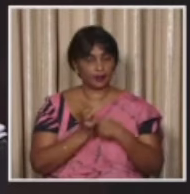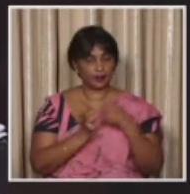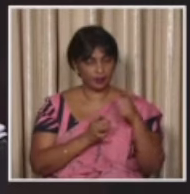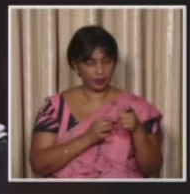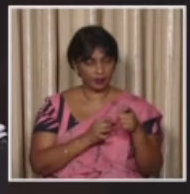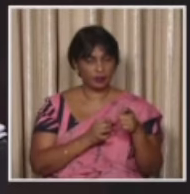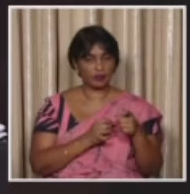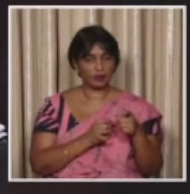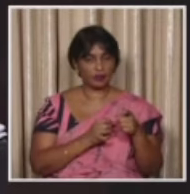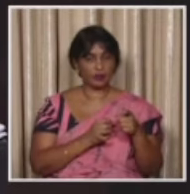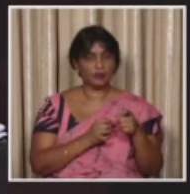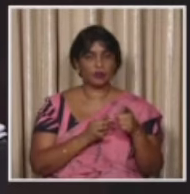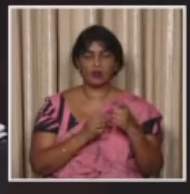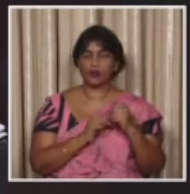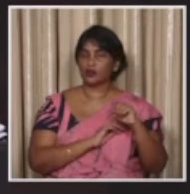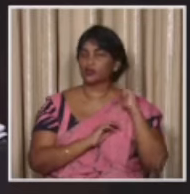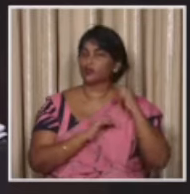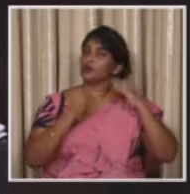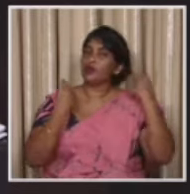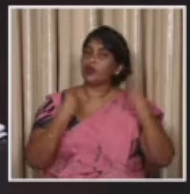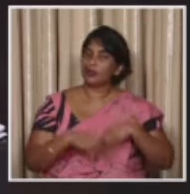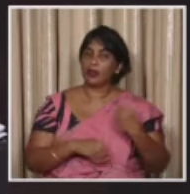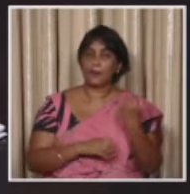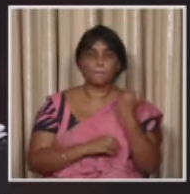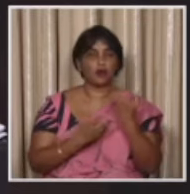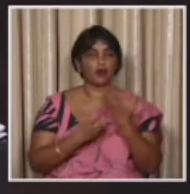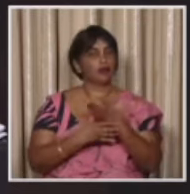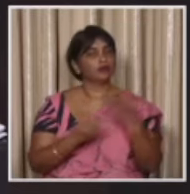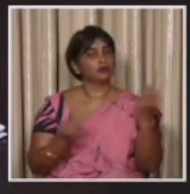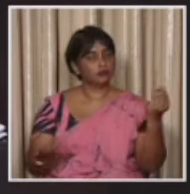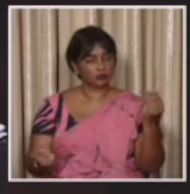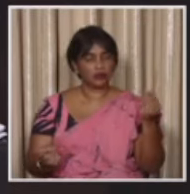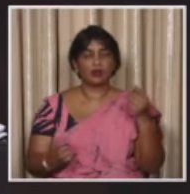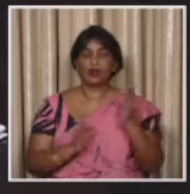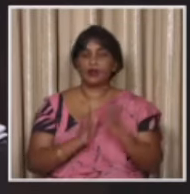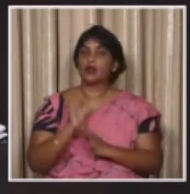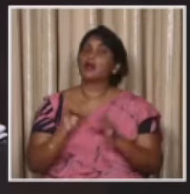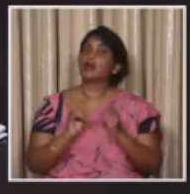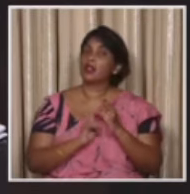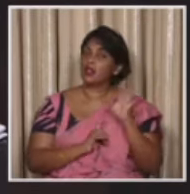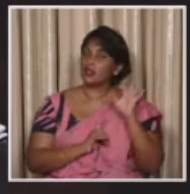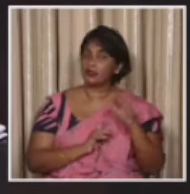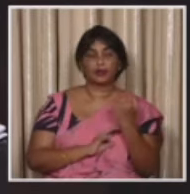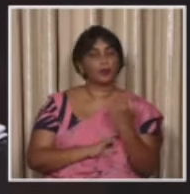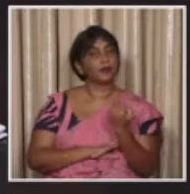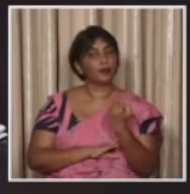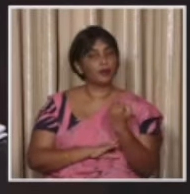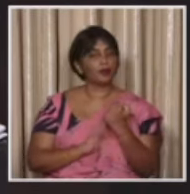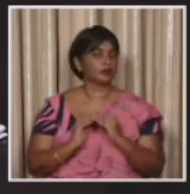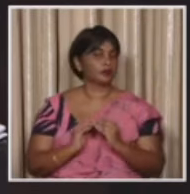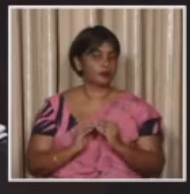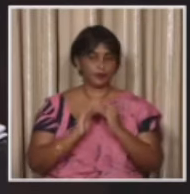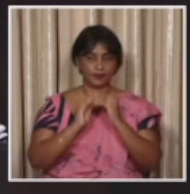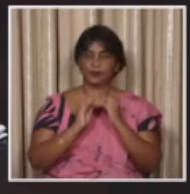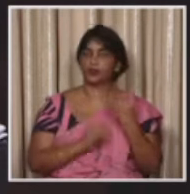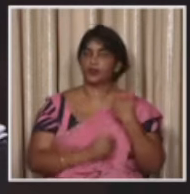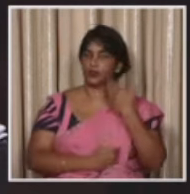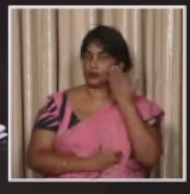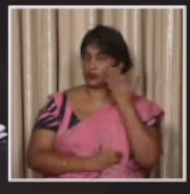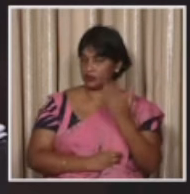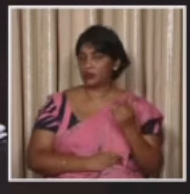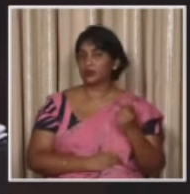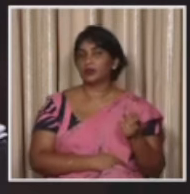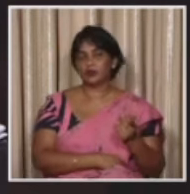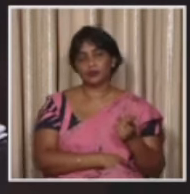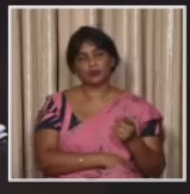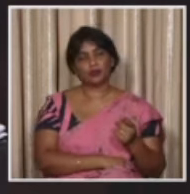රෙගියුලේටර්ගේ තටු කපලා බලය අයින් කරලා ඇමතිවරයාගේ බලය වර්ධනය කිරීම. අපි දකිනවා